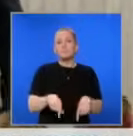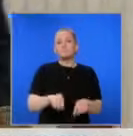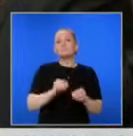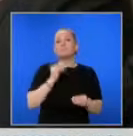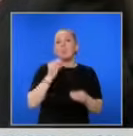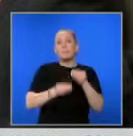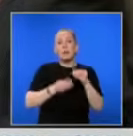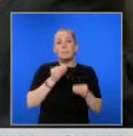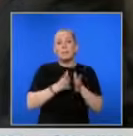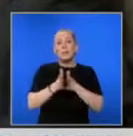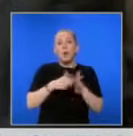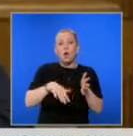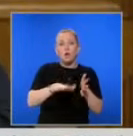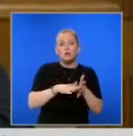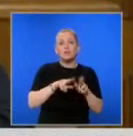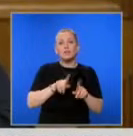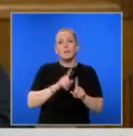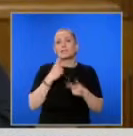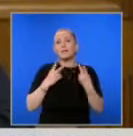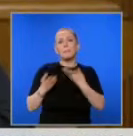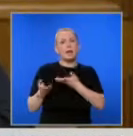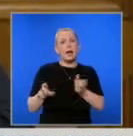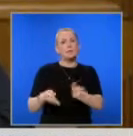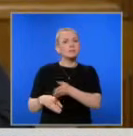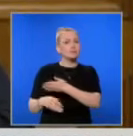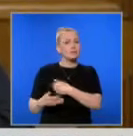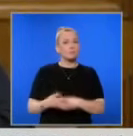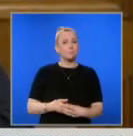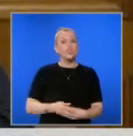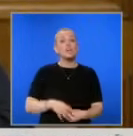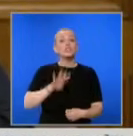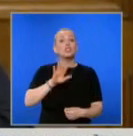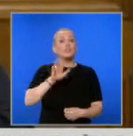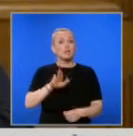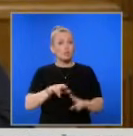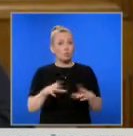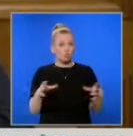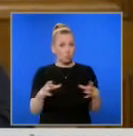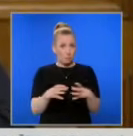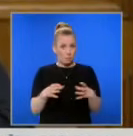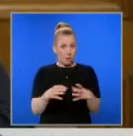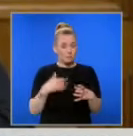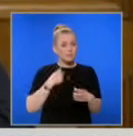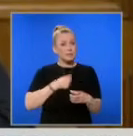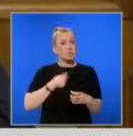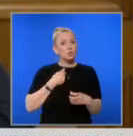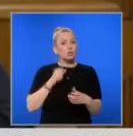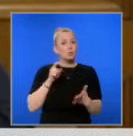хората остават незабелязани. 49-то Народно събрание има трудната задача да излъчи ново